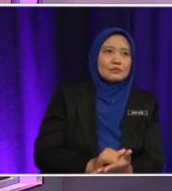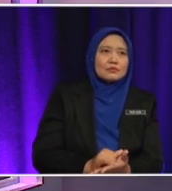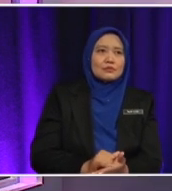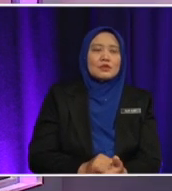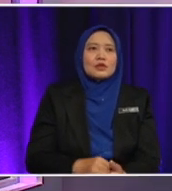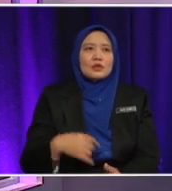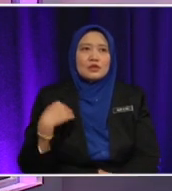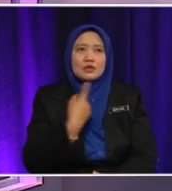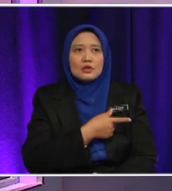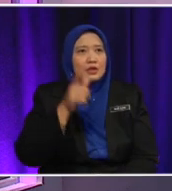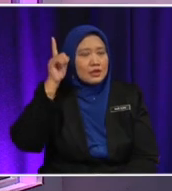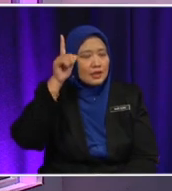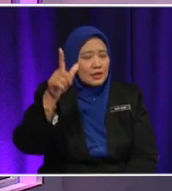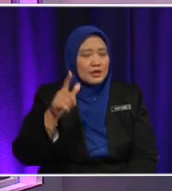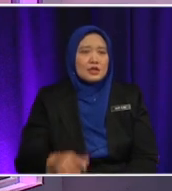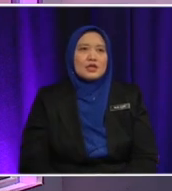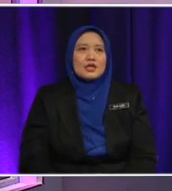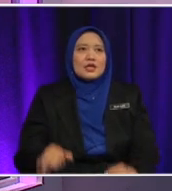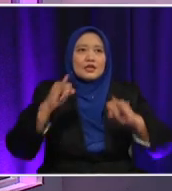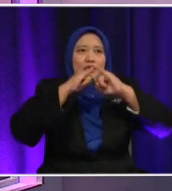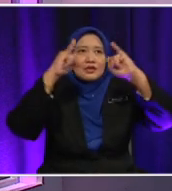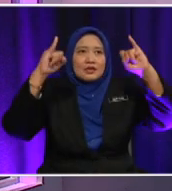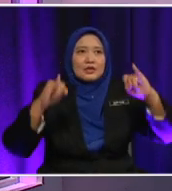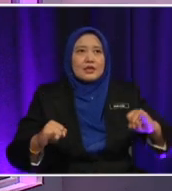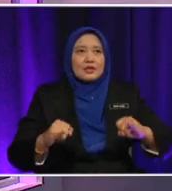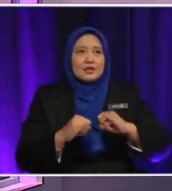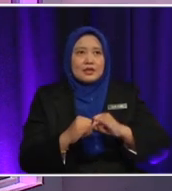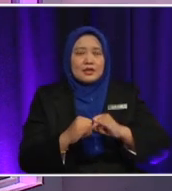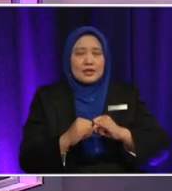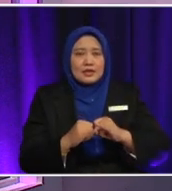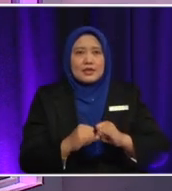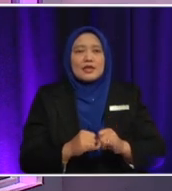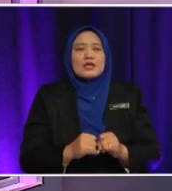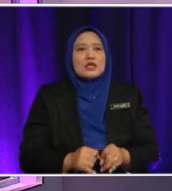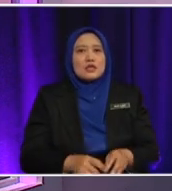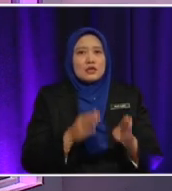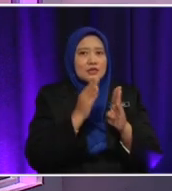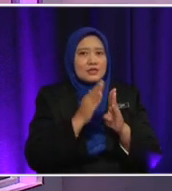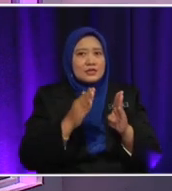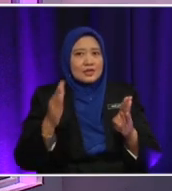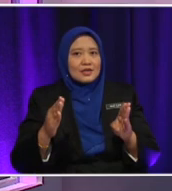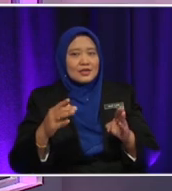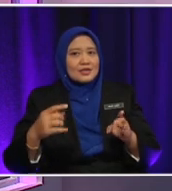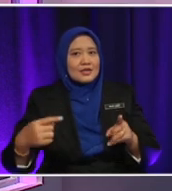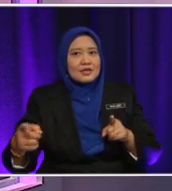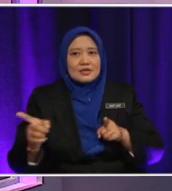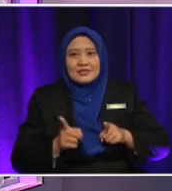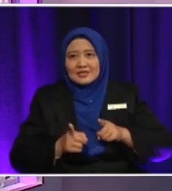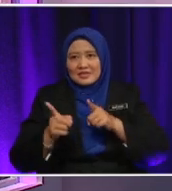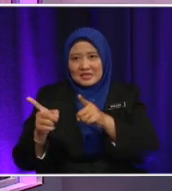lari kita gabungkan sirih dan juga sekalian